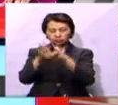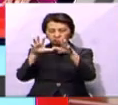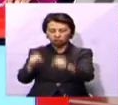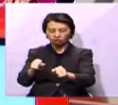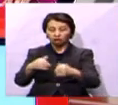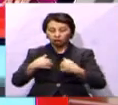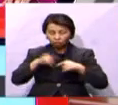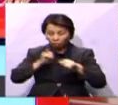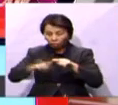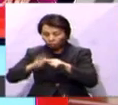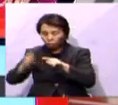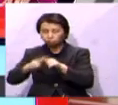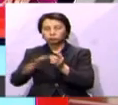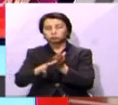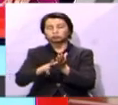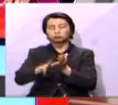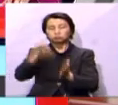lebih